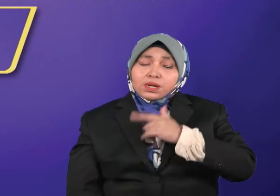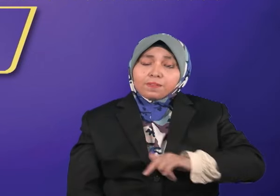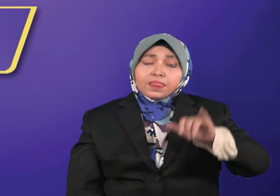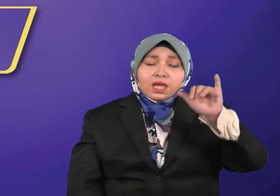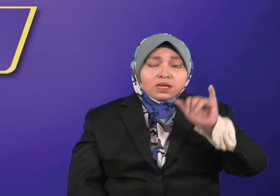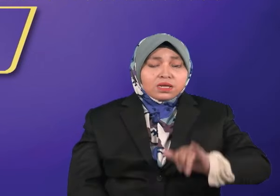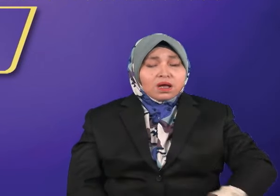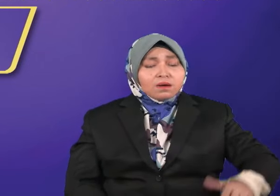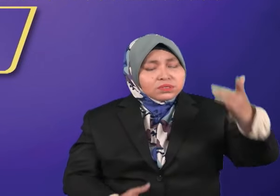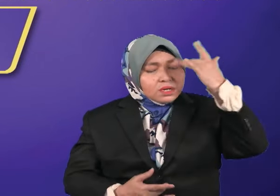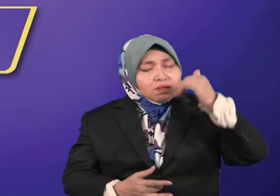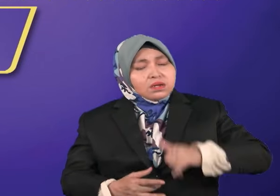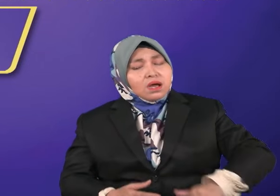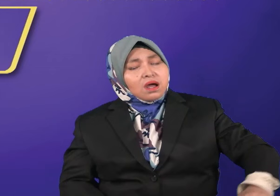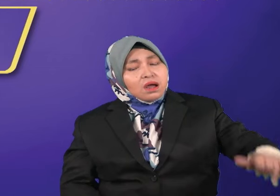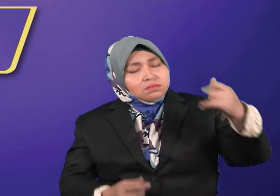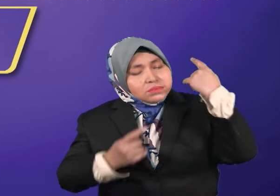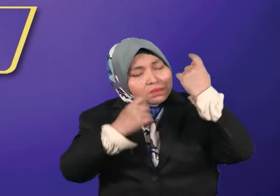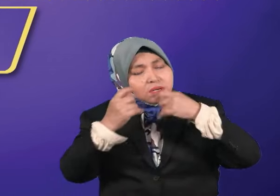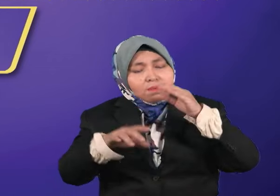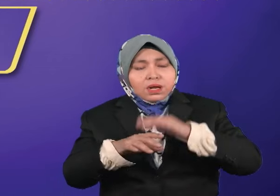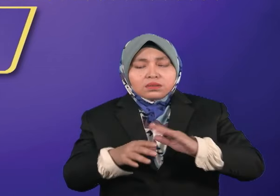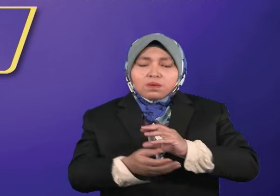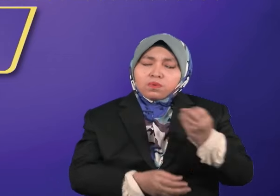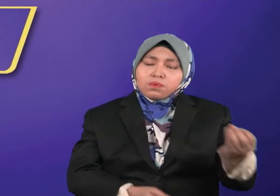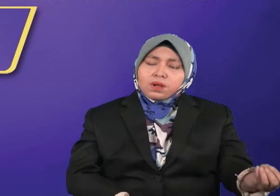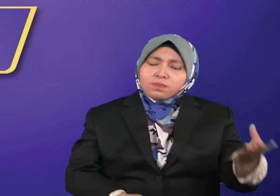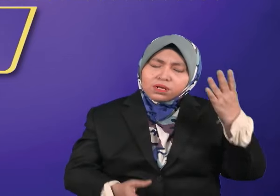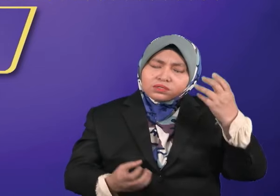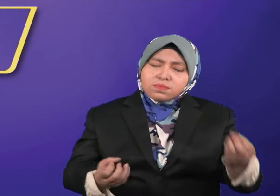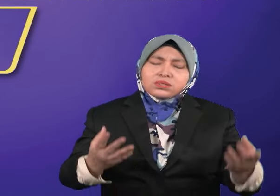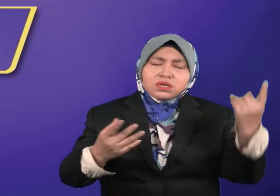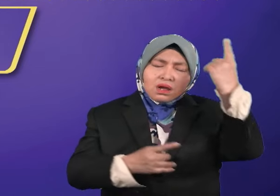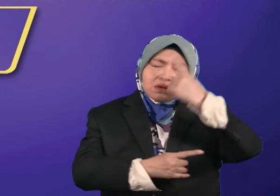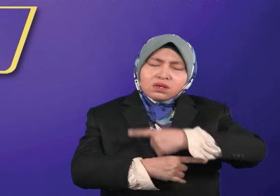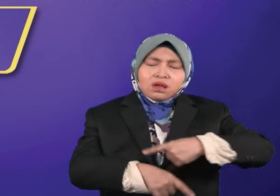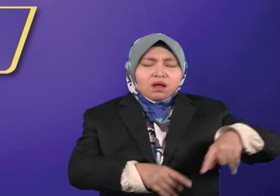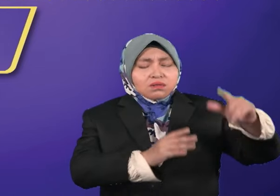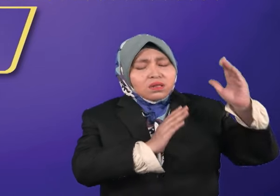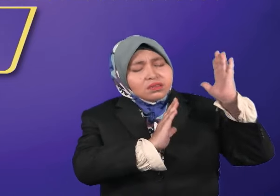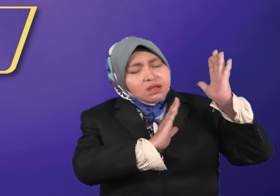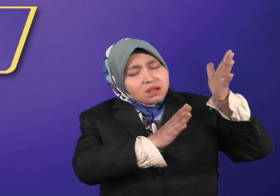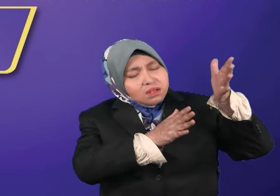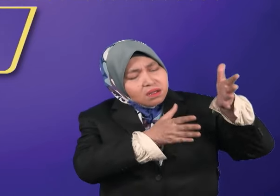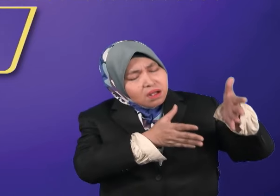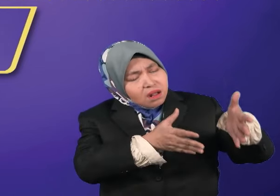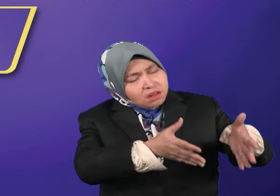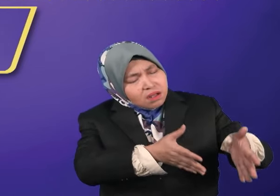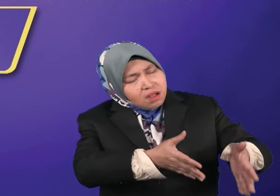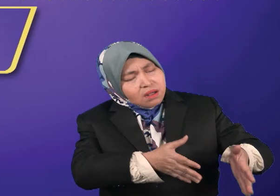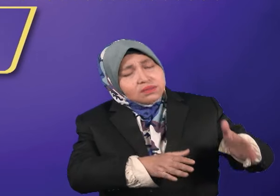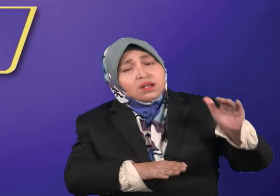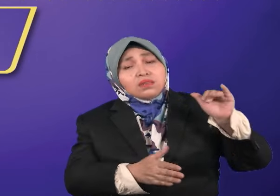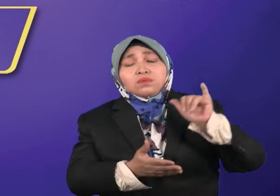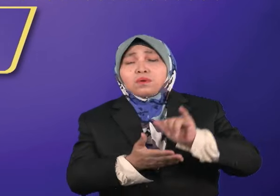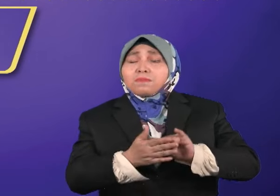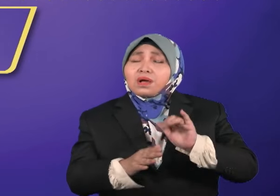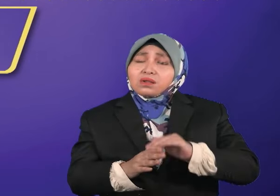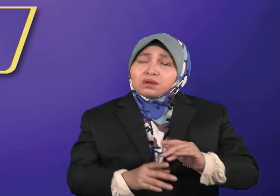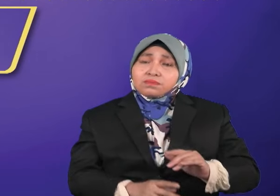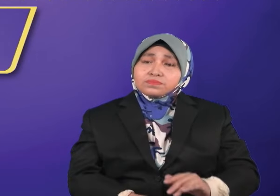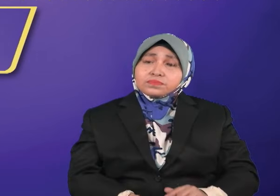يريد الله بكم اليسر ولا يريد بكم